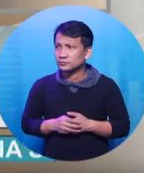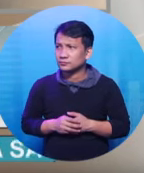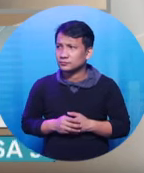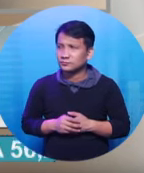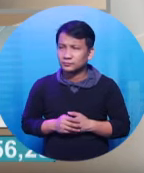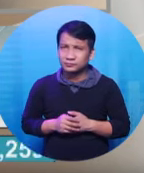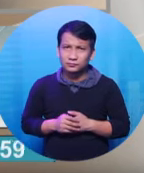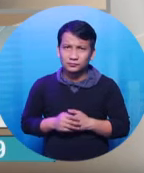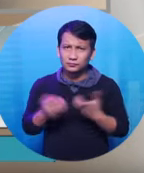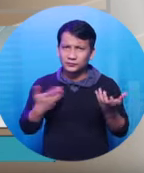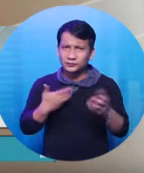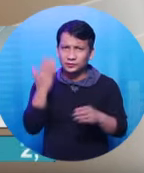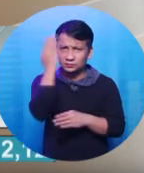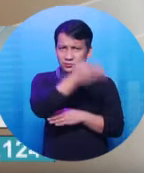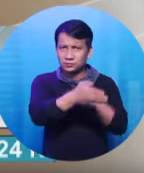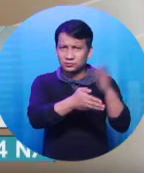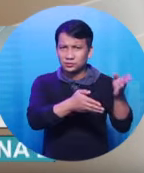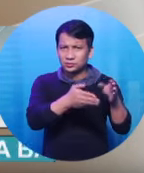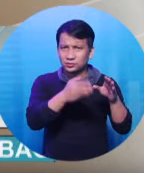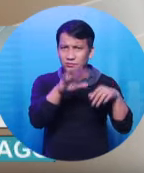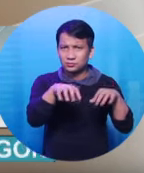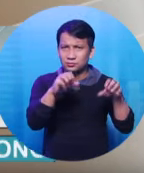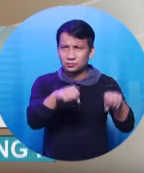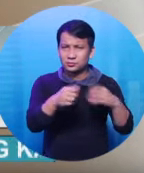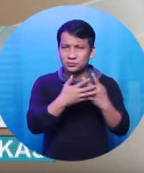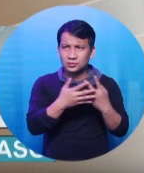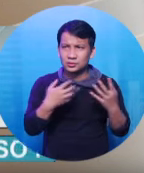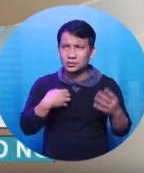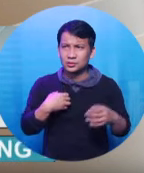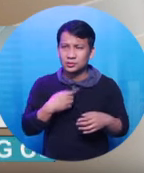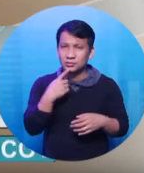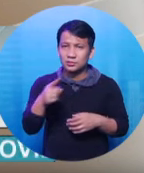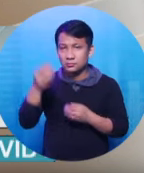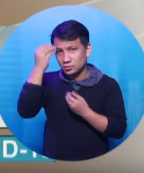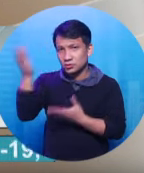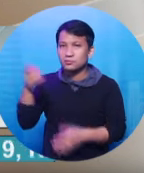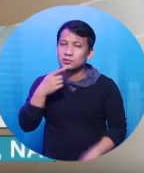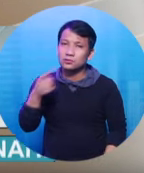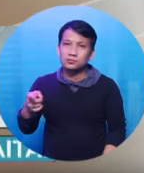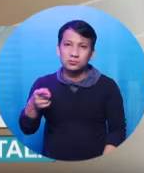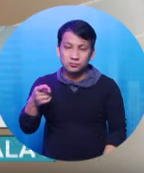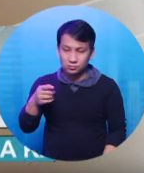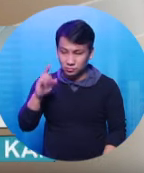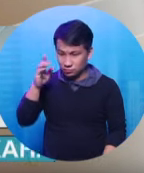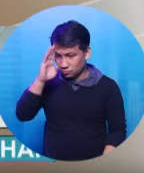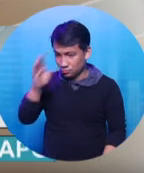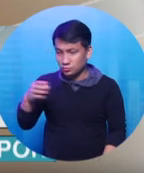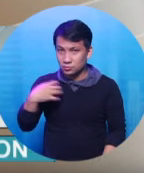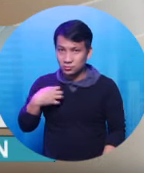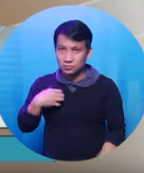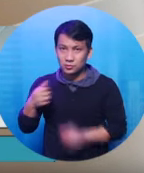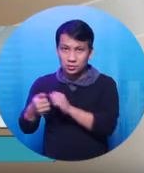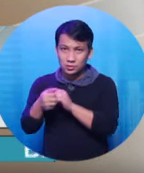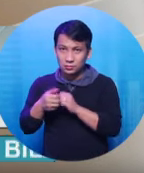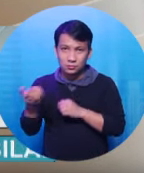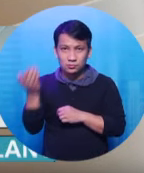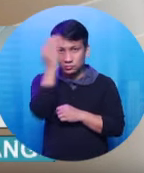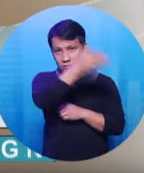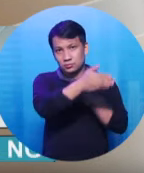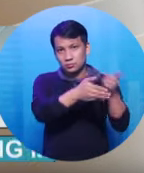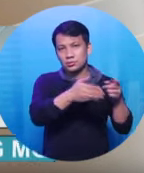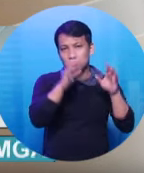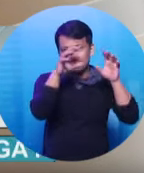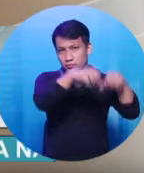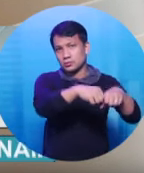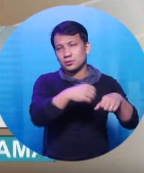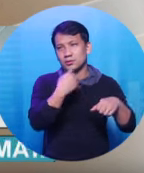Pinuntahan siya ng polis o isinumbong niyo po at siya po'y dinampot? Sinumbong ko po, tapos pinuntahan po siya ng polis kasama ko po. Okay.